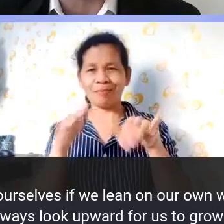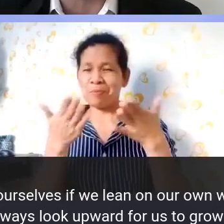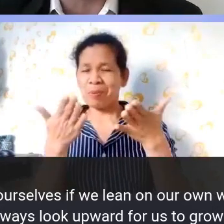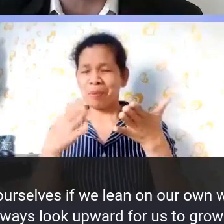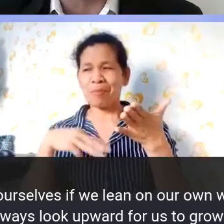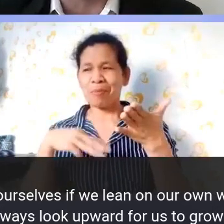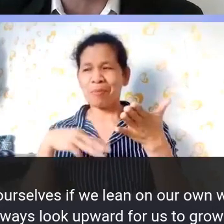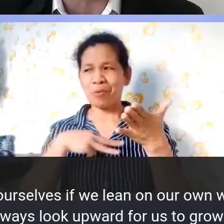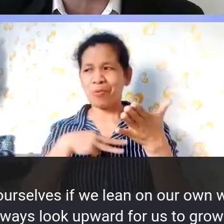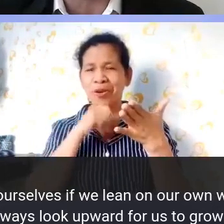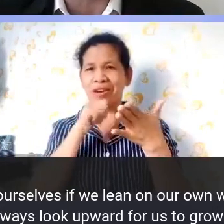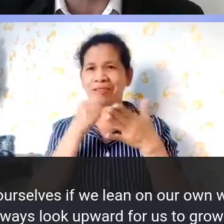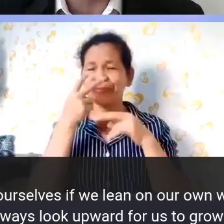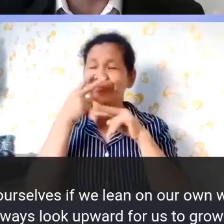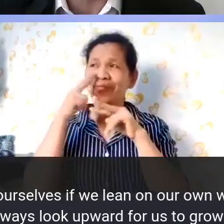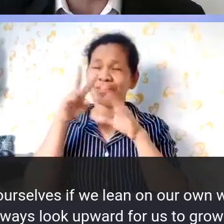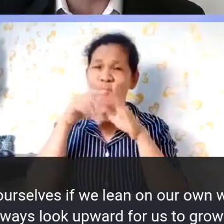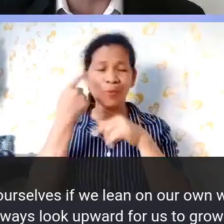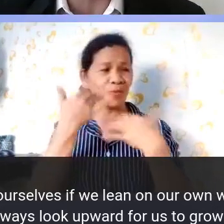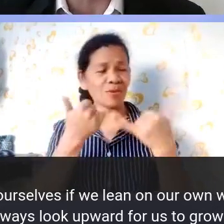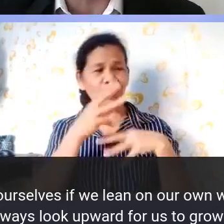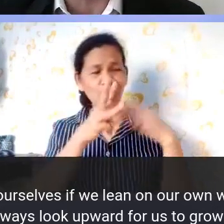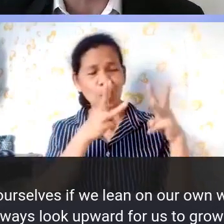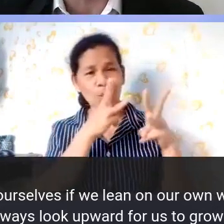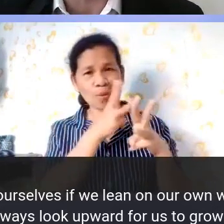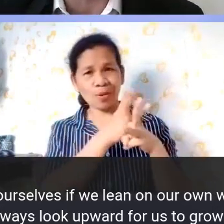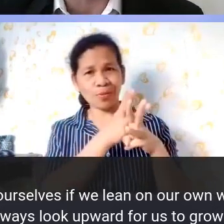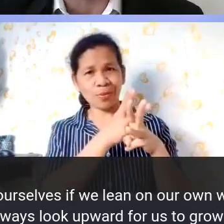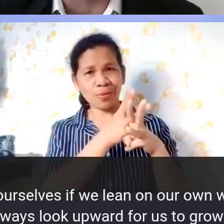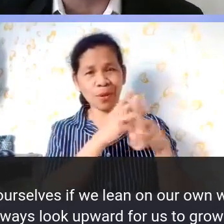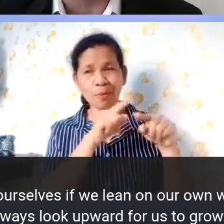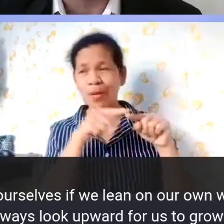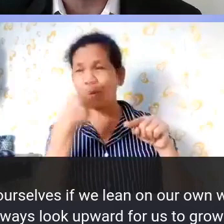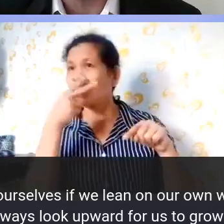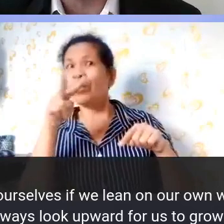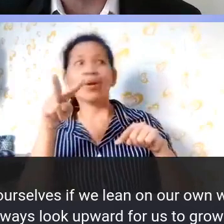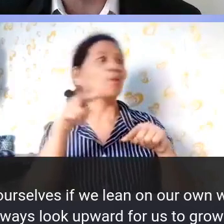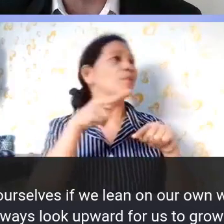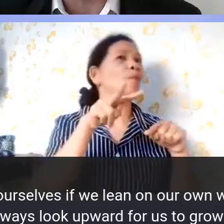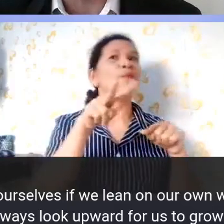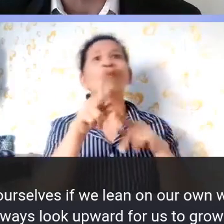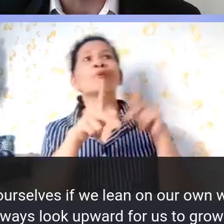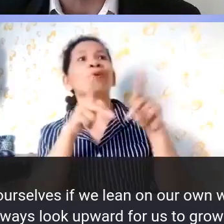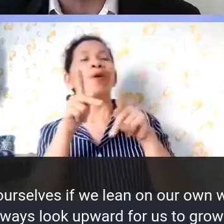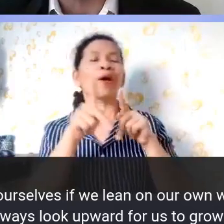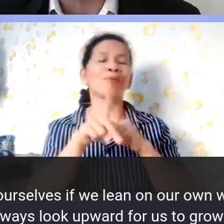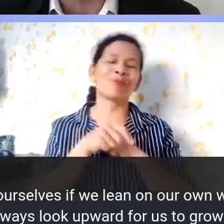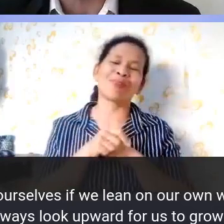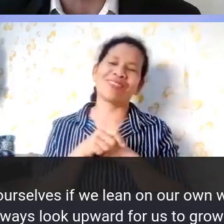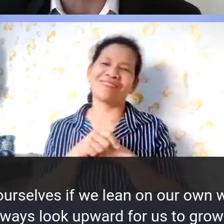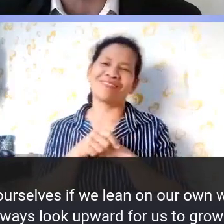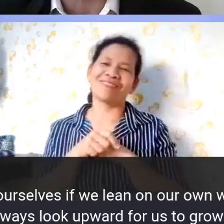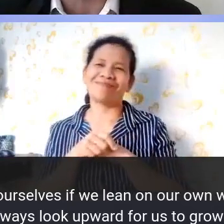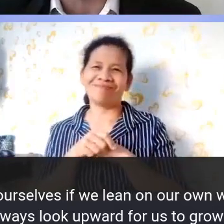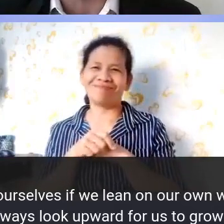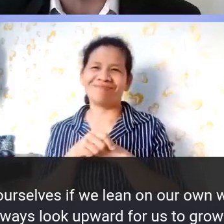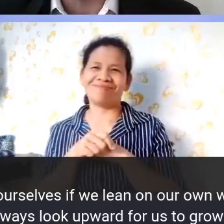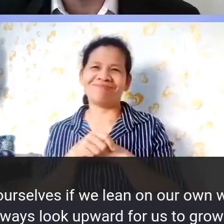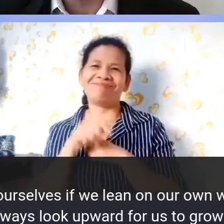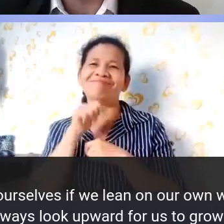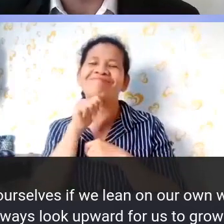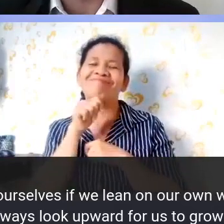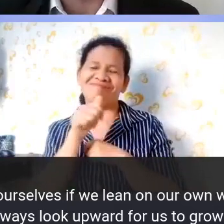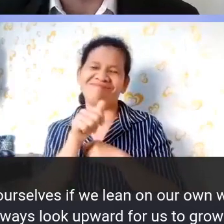mga worldly things, ay doon naman tayo tumitingin sa anyone. Doon sa no. Sa kapwa natin. So hindi rin po